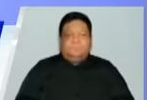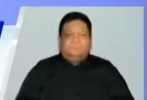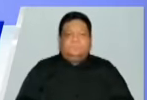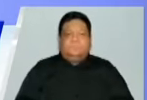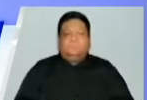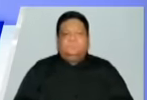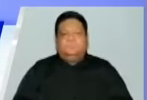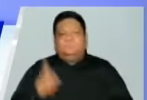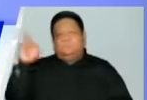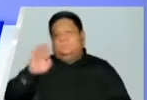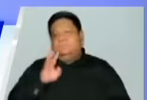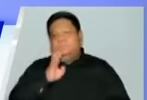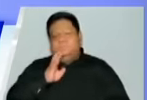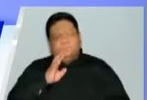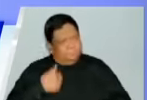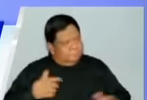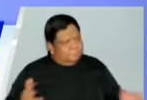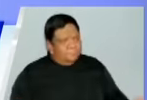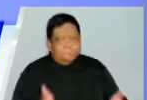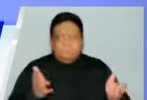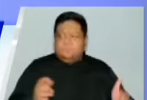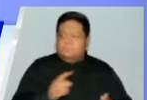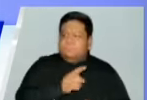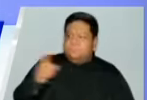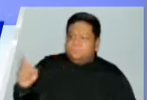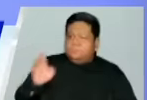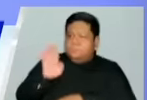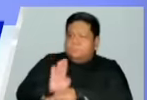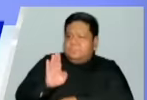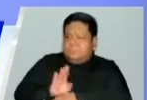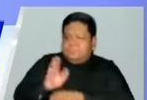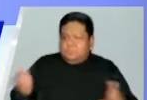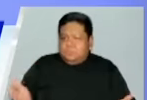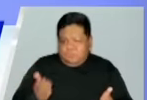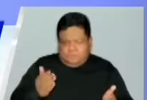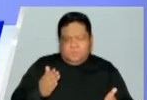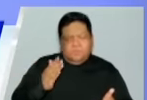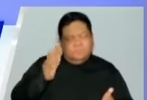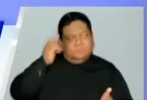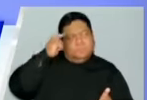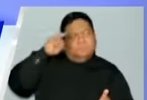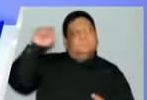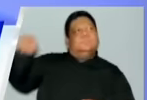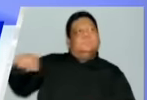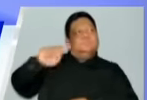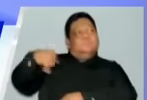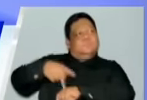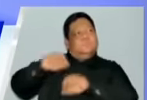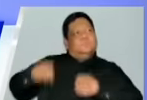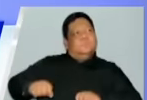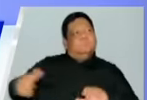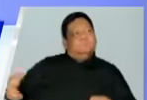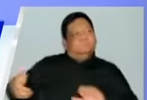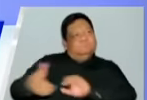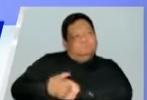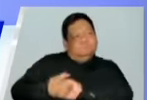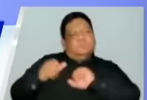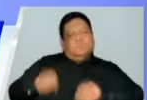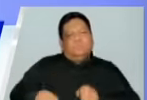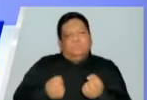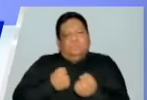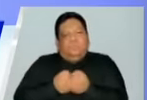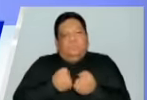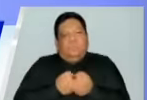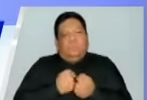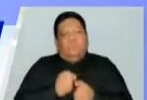to continue to keep in mind the Philippines as a reliable partner that can support your market expansion and